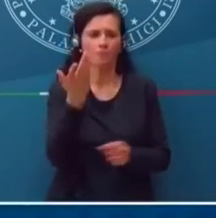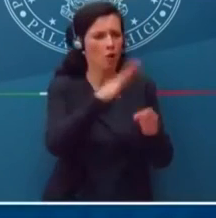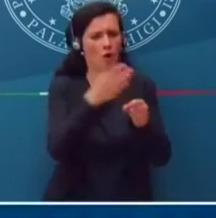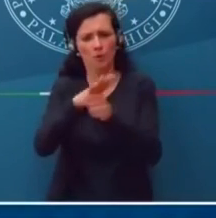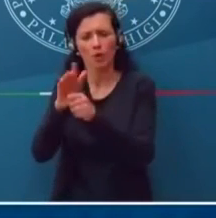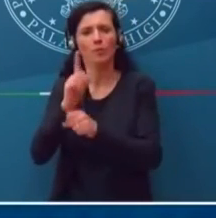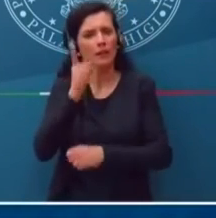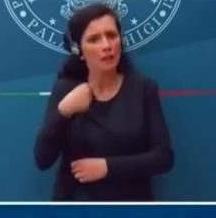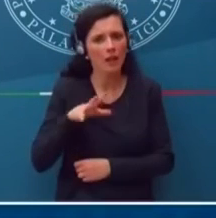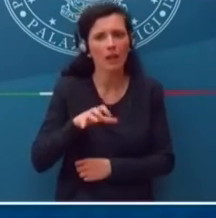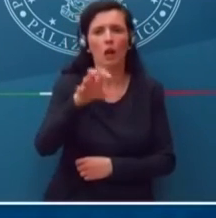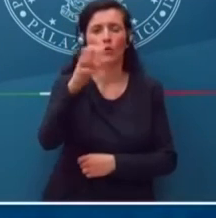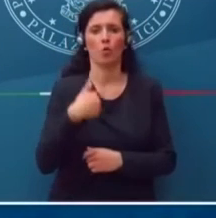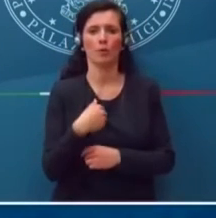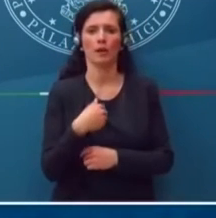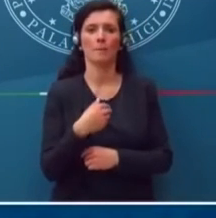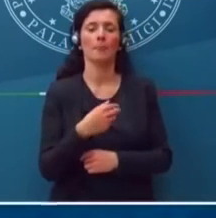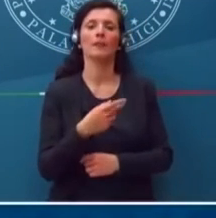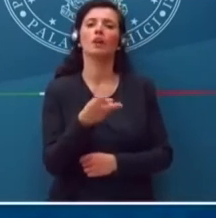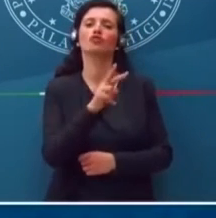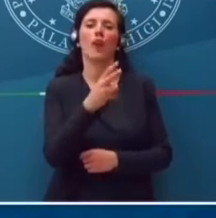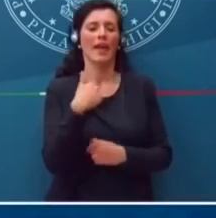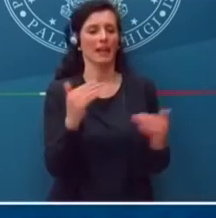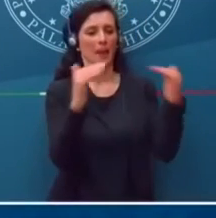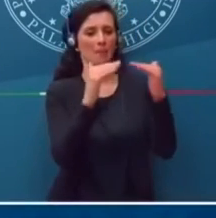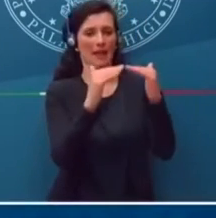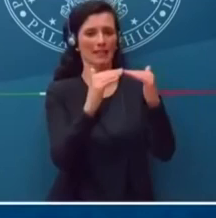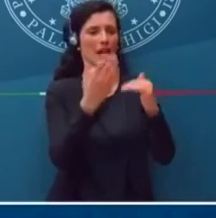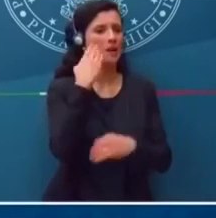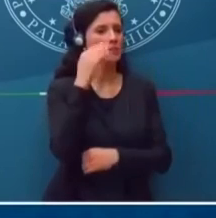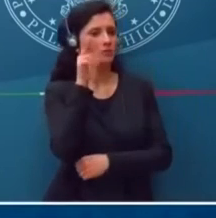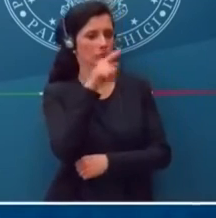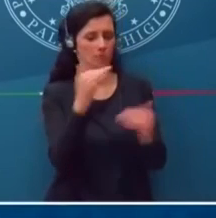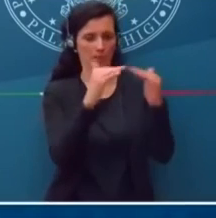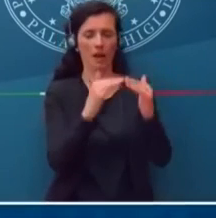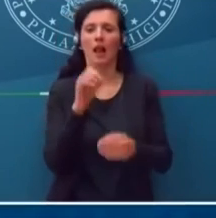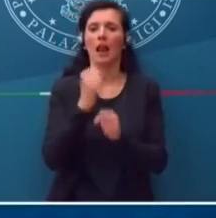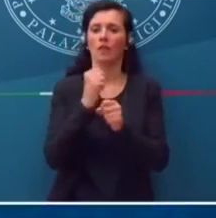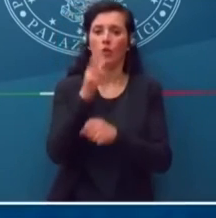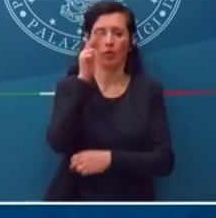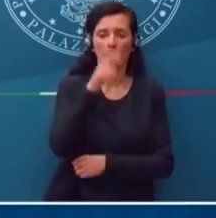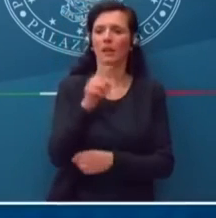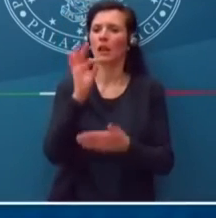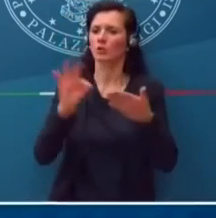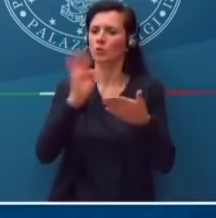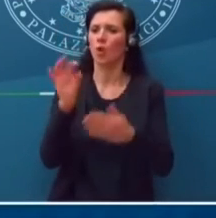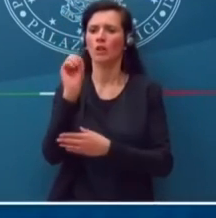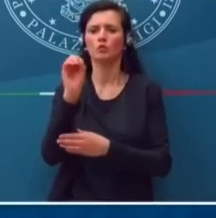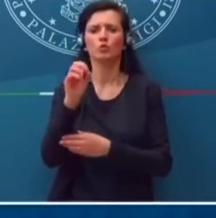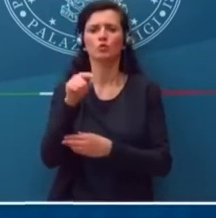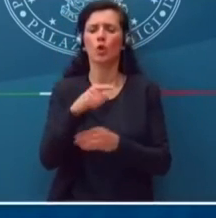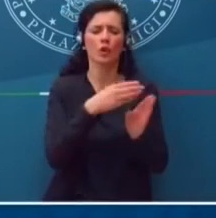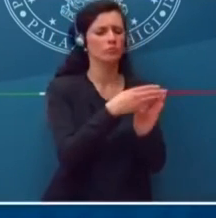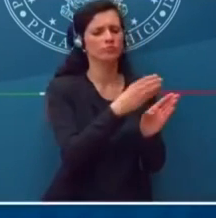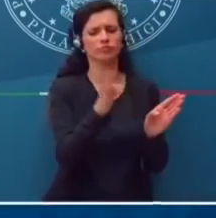si va dalla parità di genere al lavoro femminile, alla scuola, all'istruzione, sono tutti